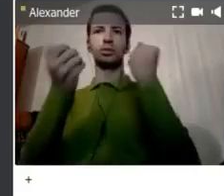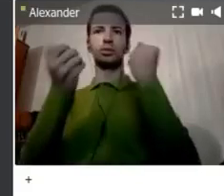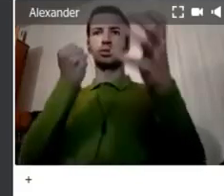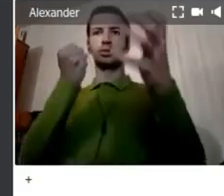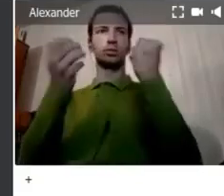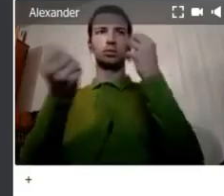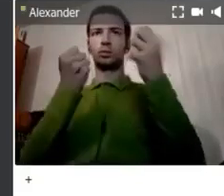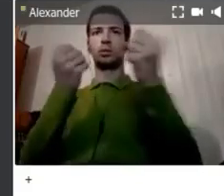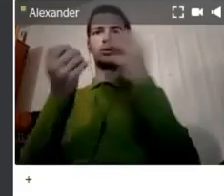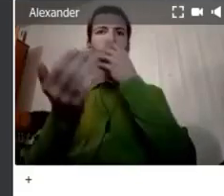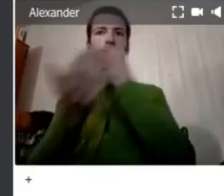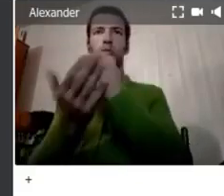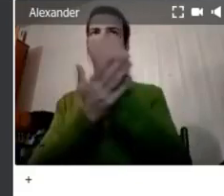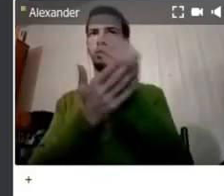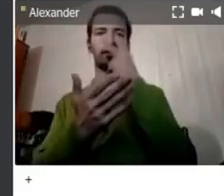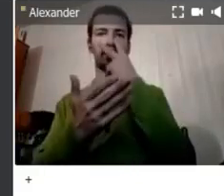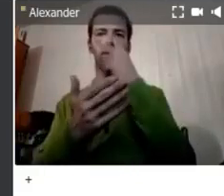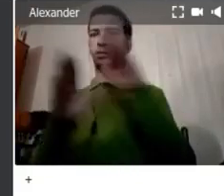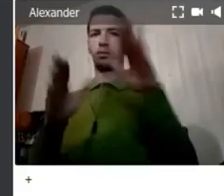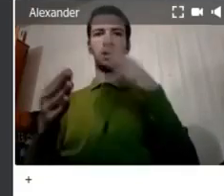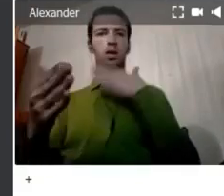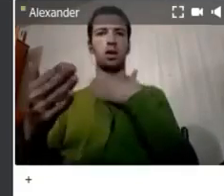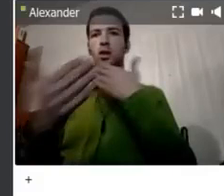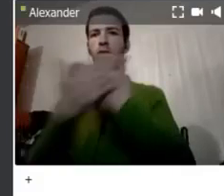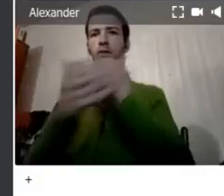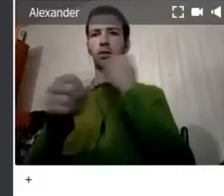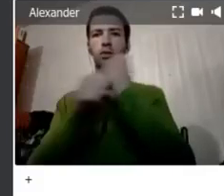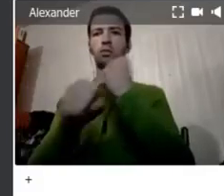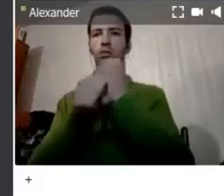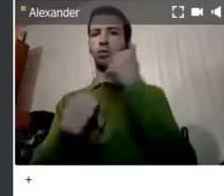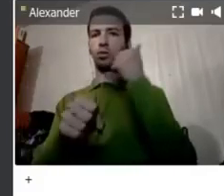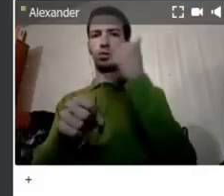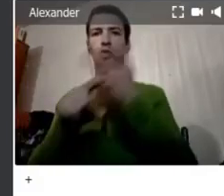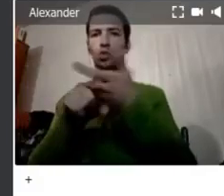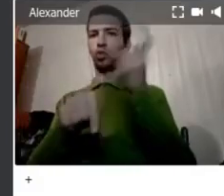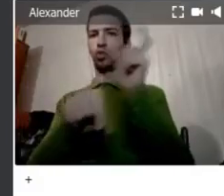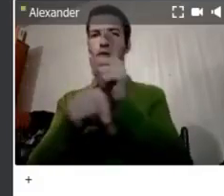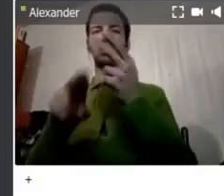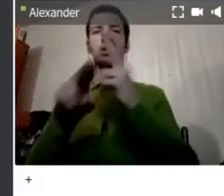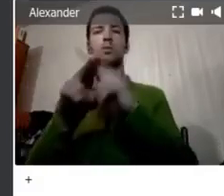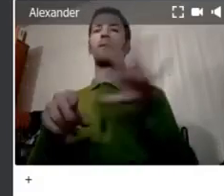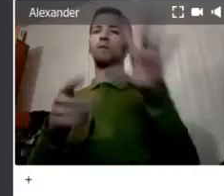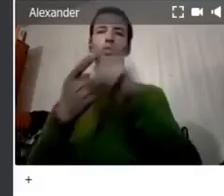приложите усилий к тому, чтобы зарабатывать этот бонус. Это еще не все.